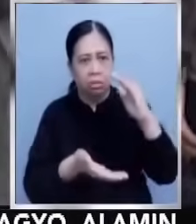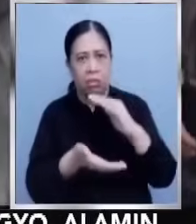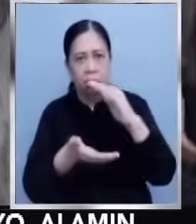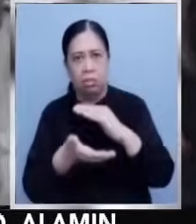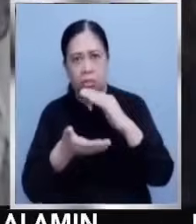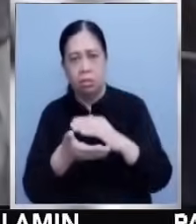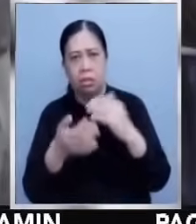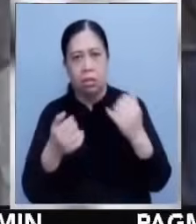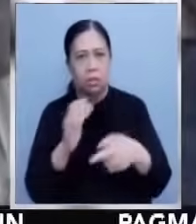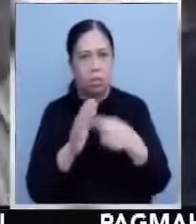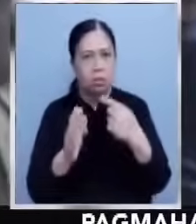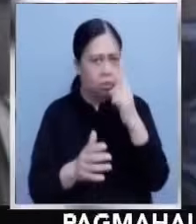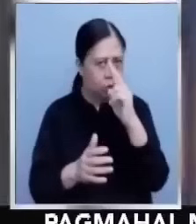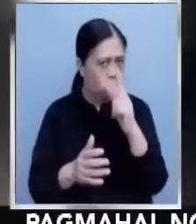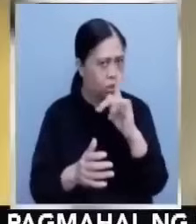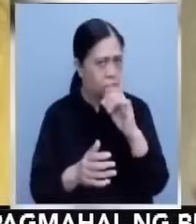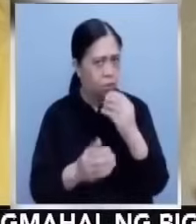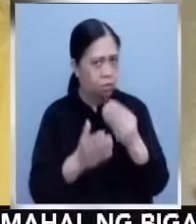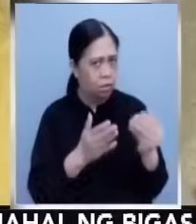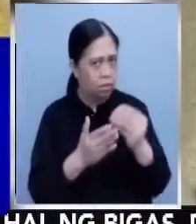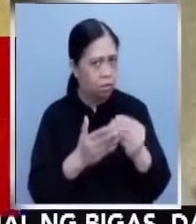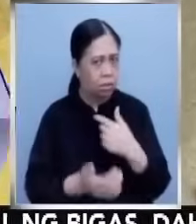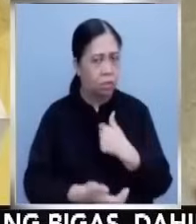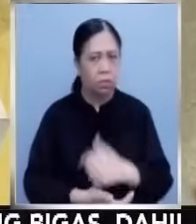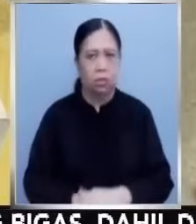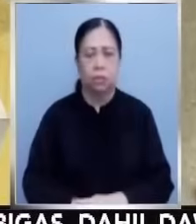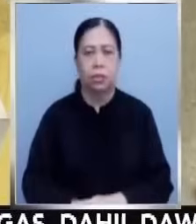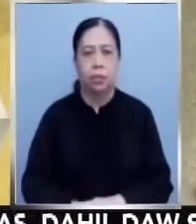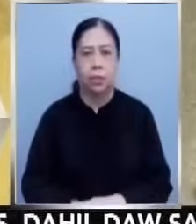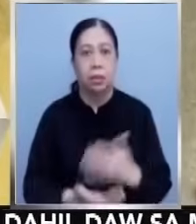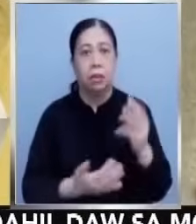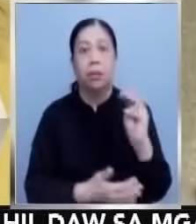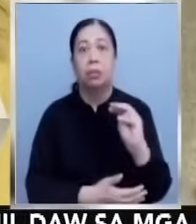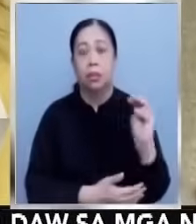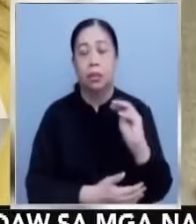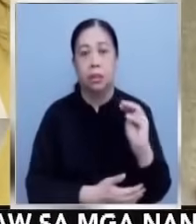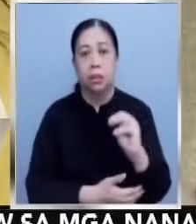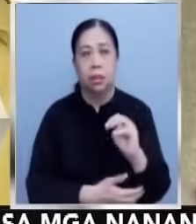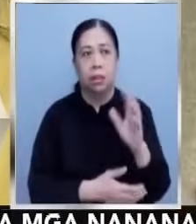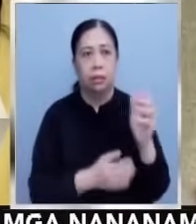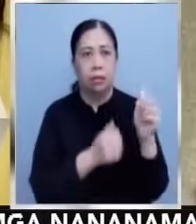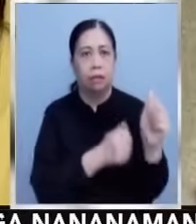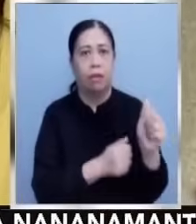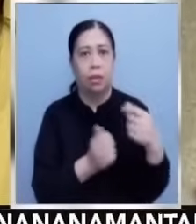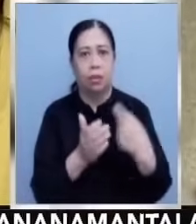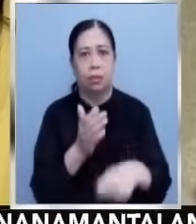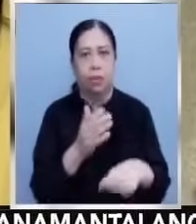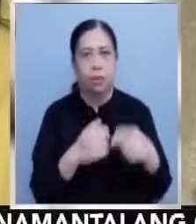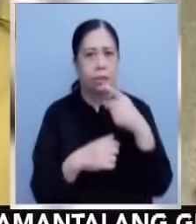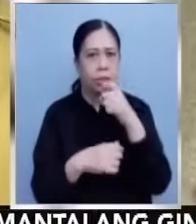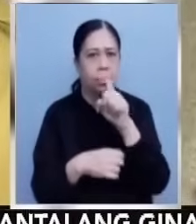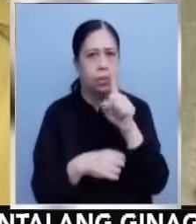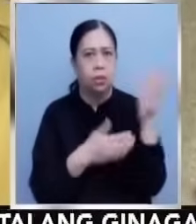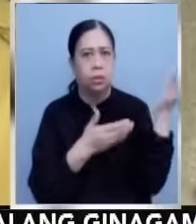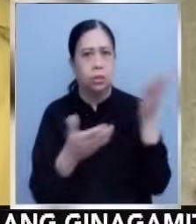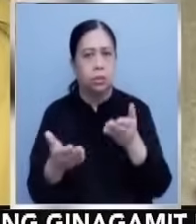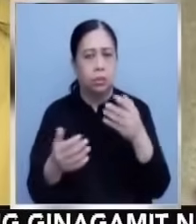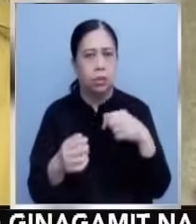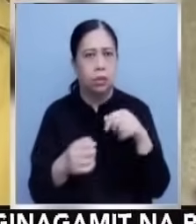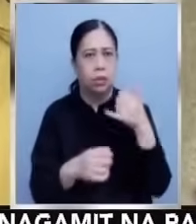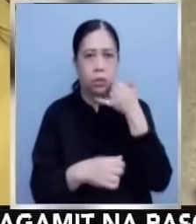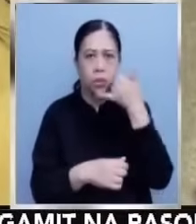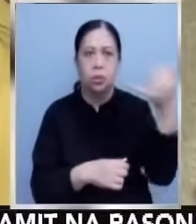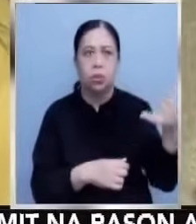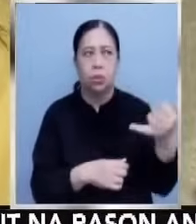minsan 2 kilo na nga lang po binibili ko. Baka by Monday po, makasunod kami sa presyong yun dahil may isang supplier po kami tinawagan